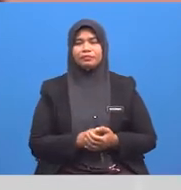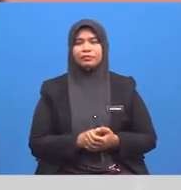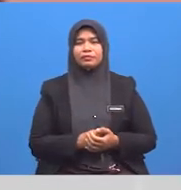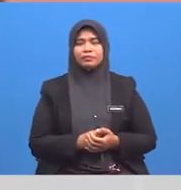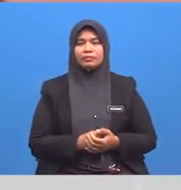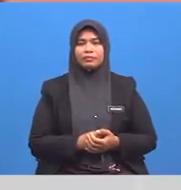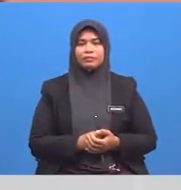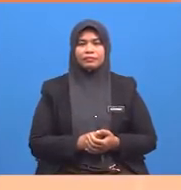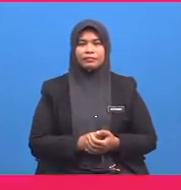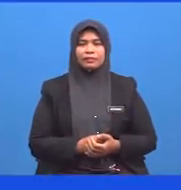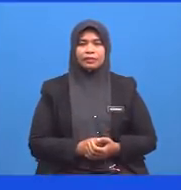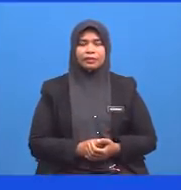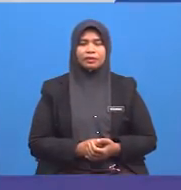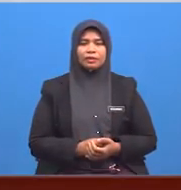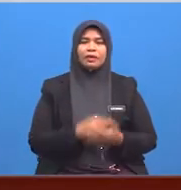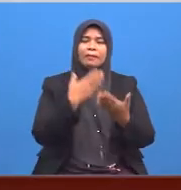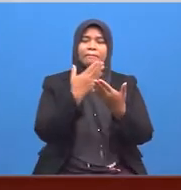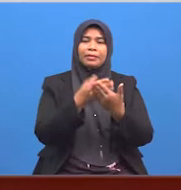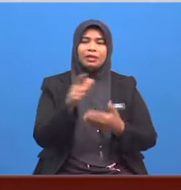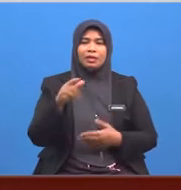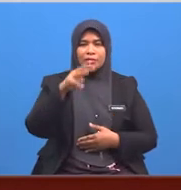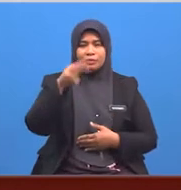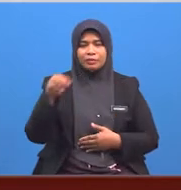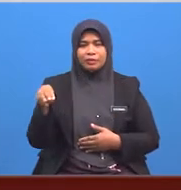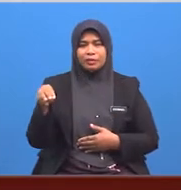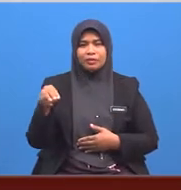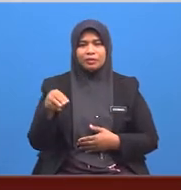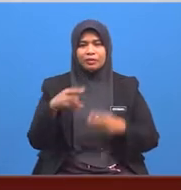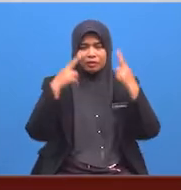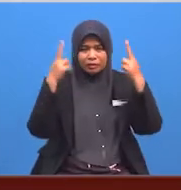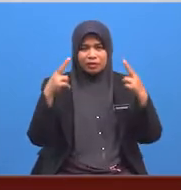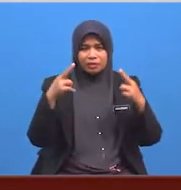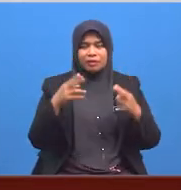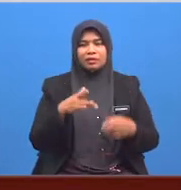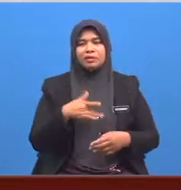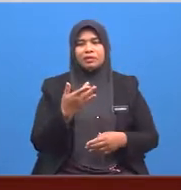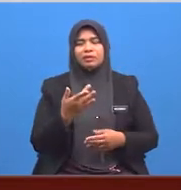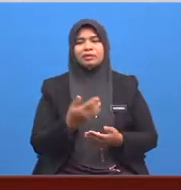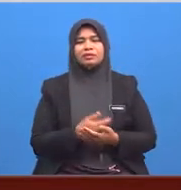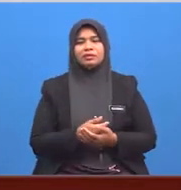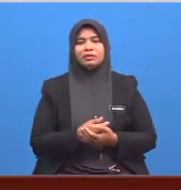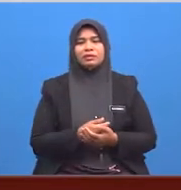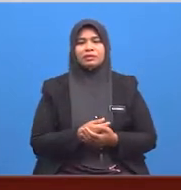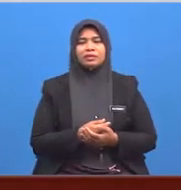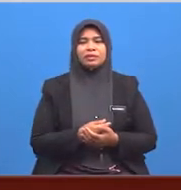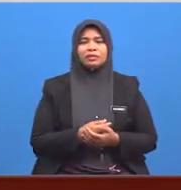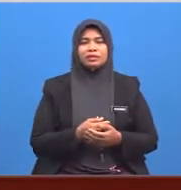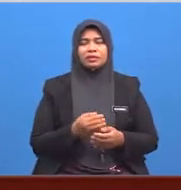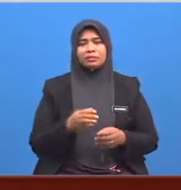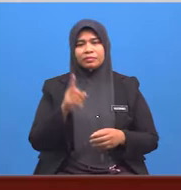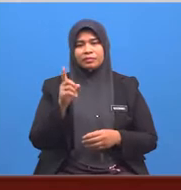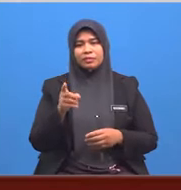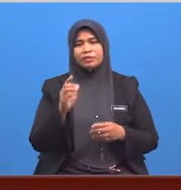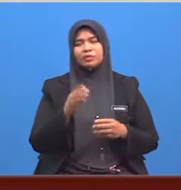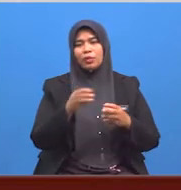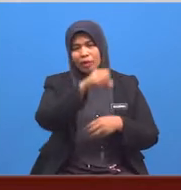diri individu Bella great saudara setidak Saski link-nya tidak memberi